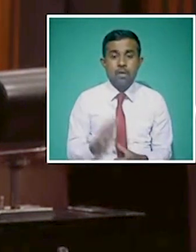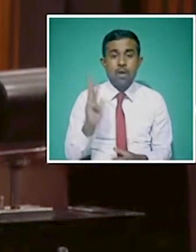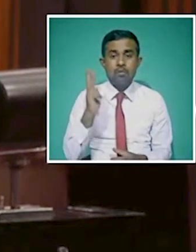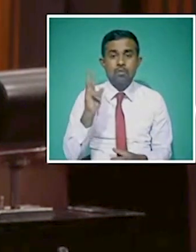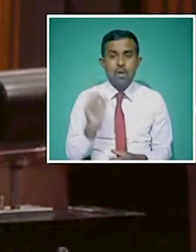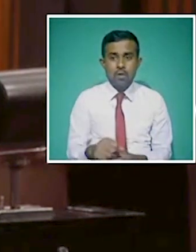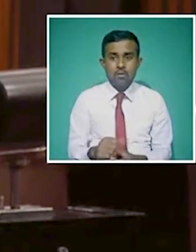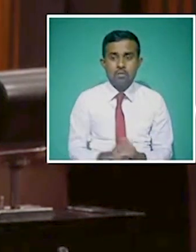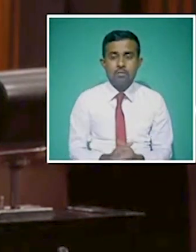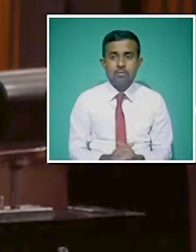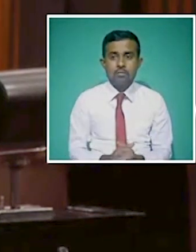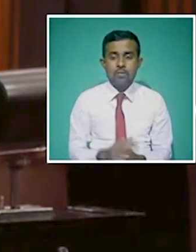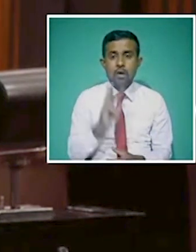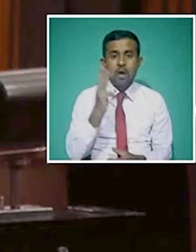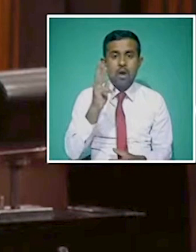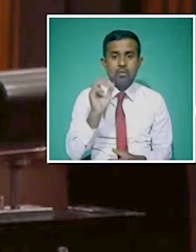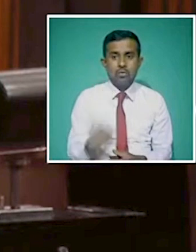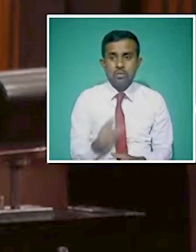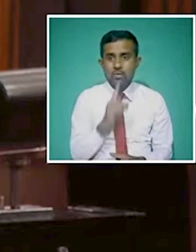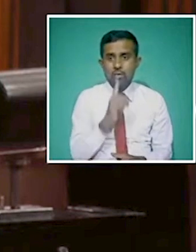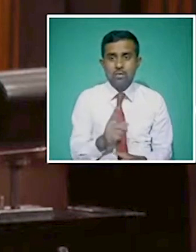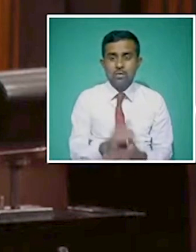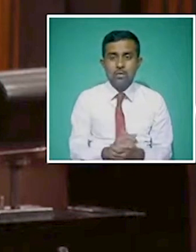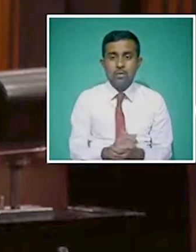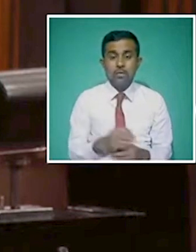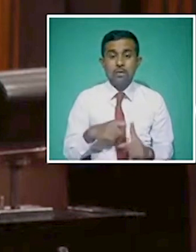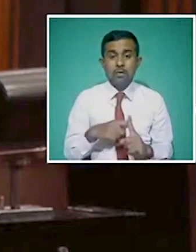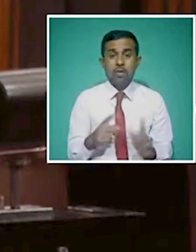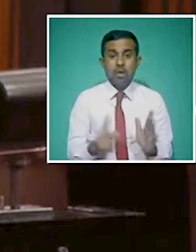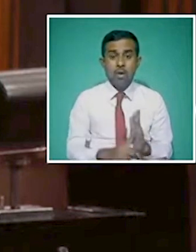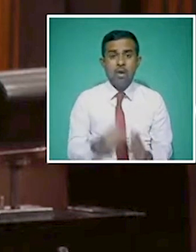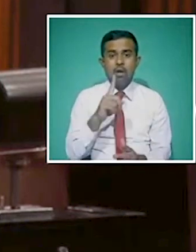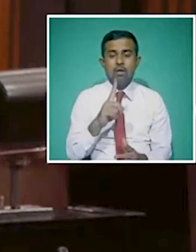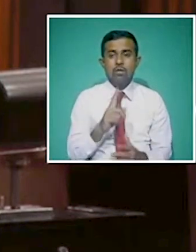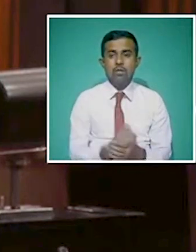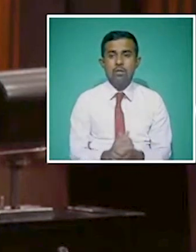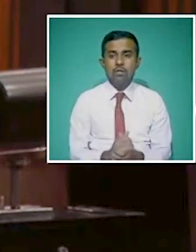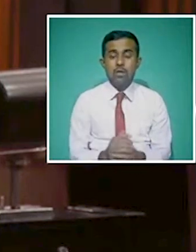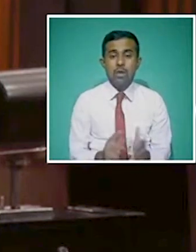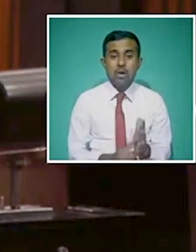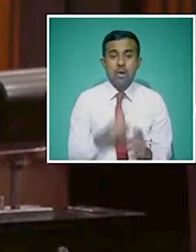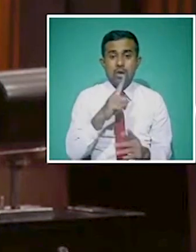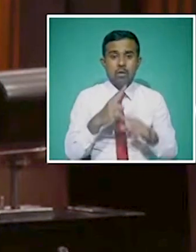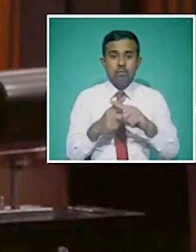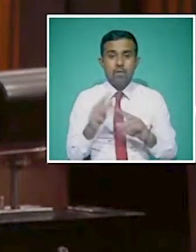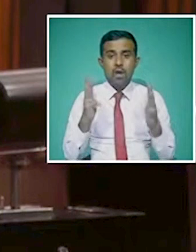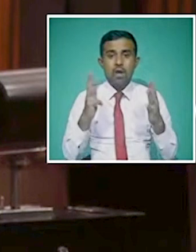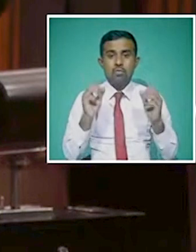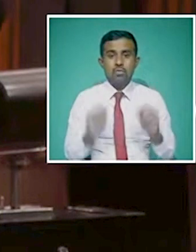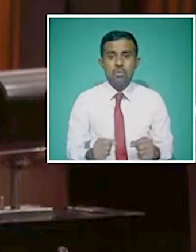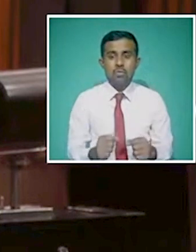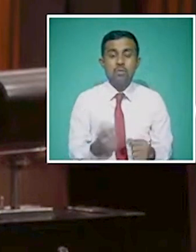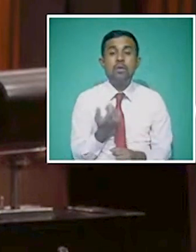90000ක් යනවා. එතකොට 90000ක් යනවා කියලා කියනකොට මේ ක්‍යූබ් ලක්ෂයක් තියෙනවා මෙතන. එතකොට ලක්ෂයේ වැඩි කිරීම 90000